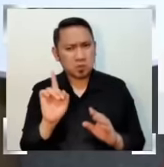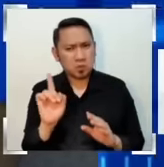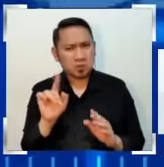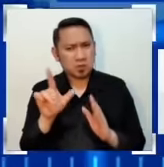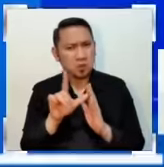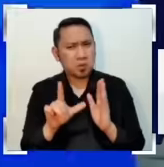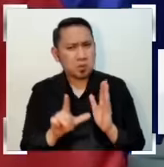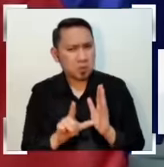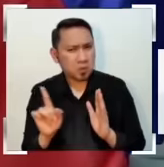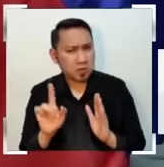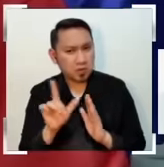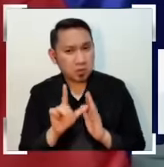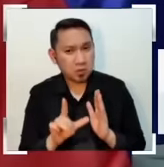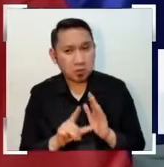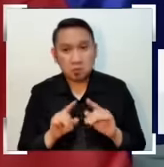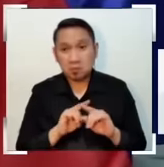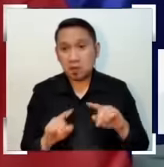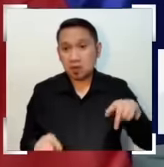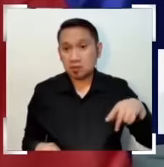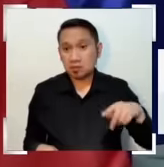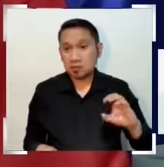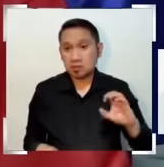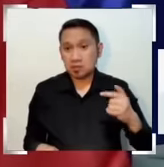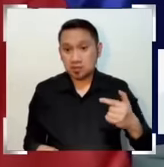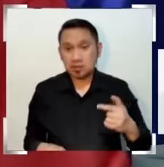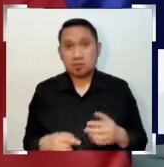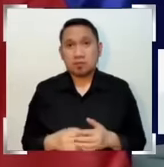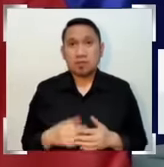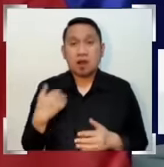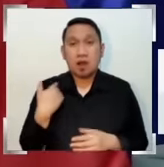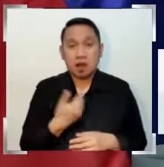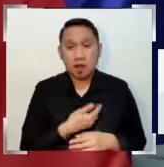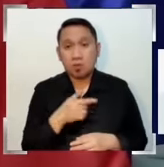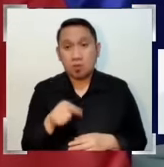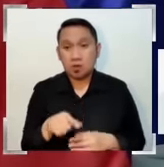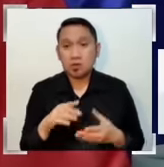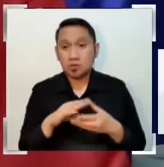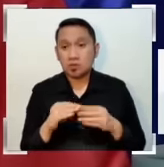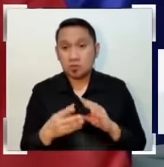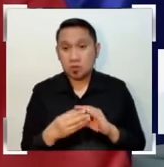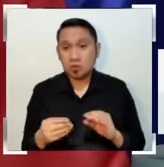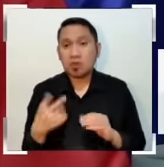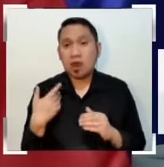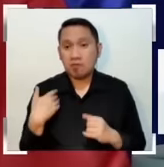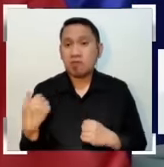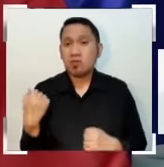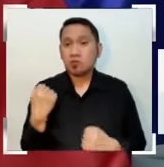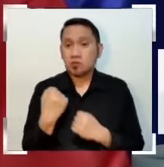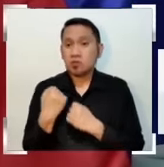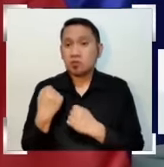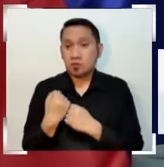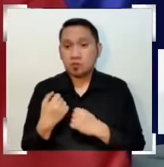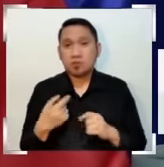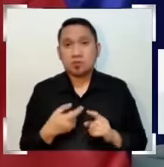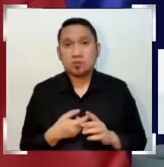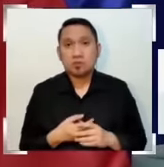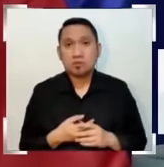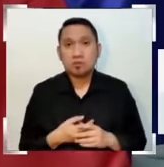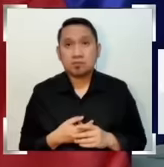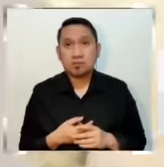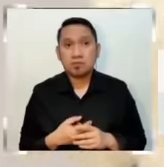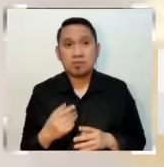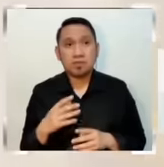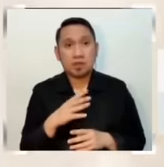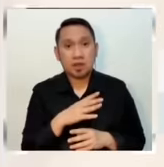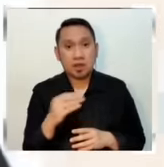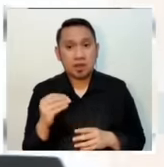ng PCG, our own narrative has always been supported with compelling images and unedited